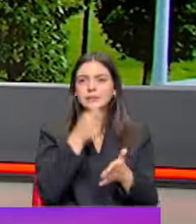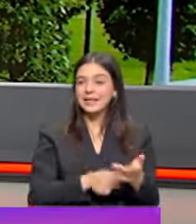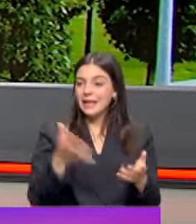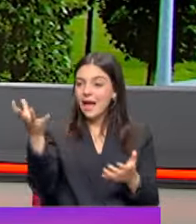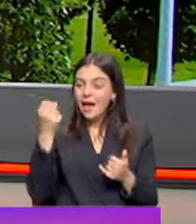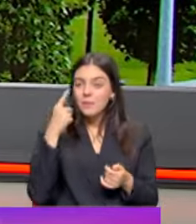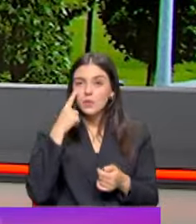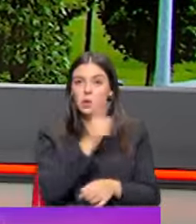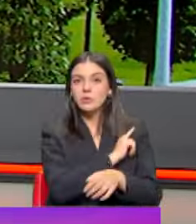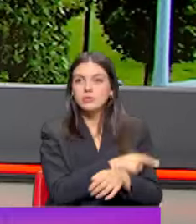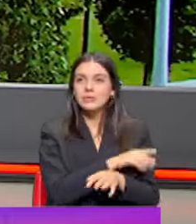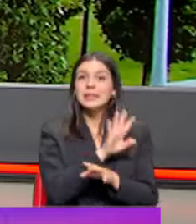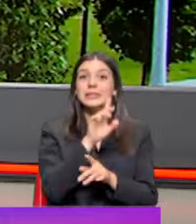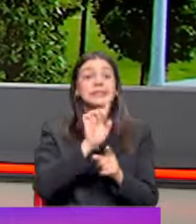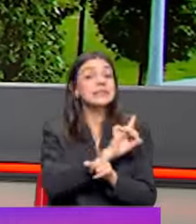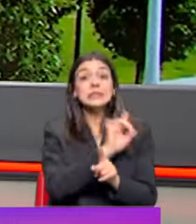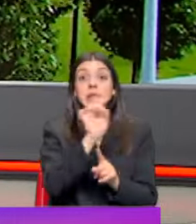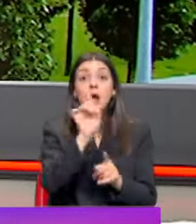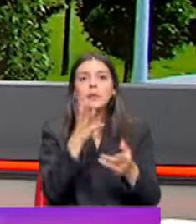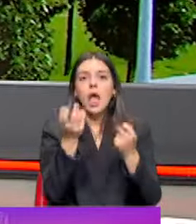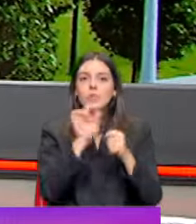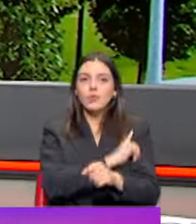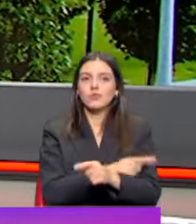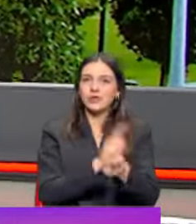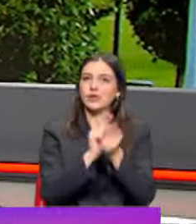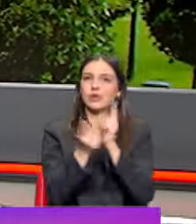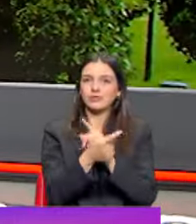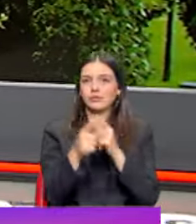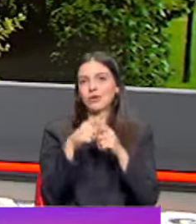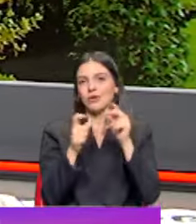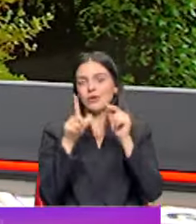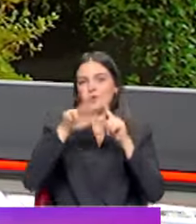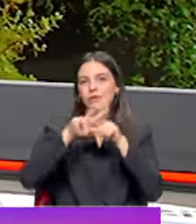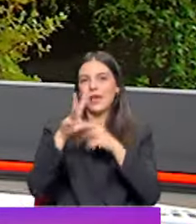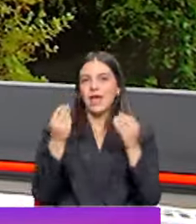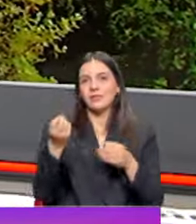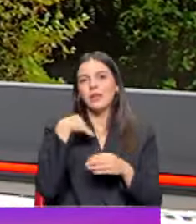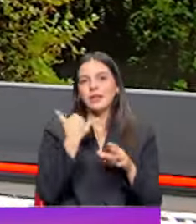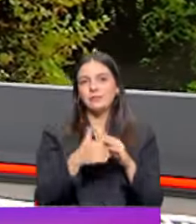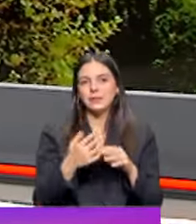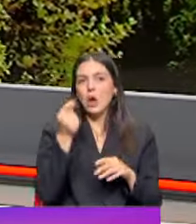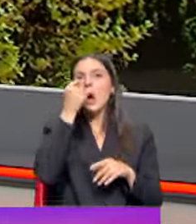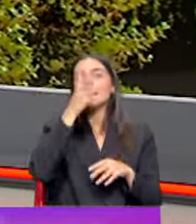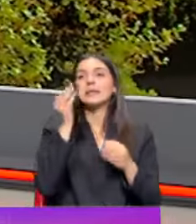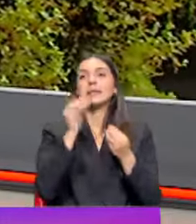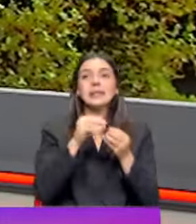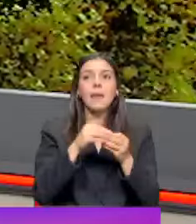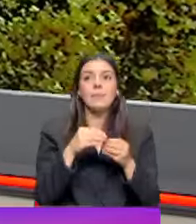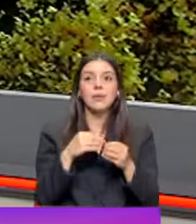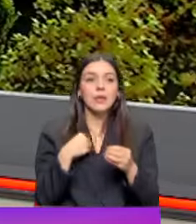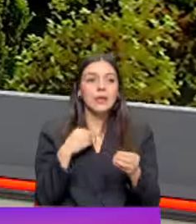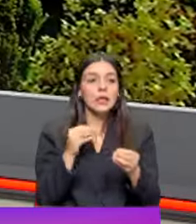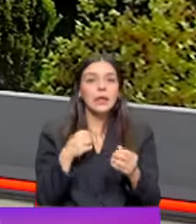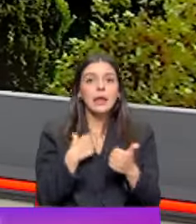gücümüz sakın alma gücüne dönüştü diyor Tülay Hanım gönderdiği mesajda. Kolay değil, zamlara yetişemiyoruz